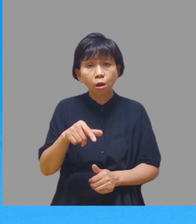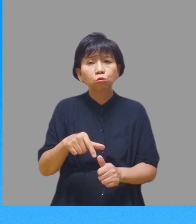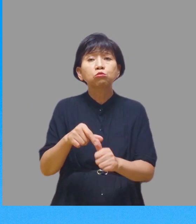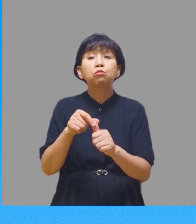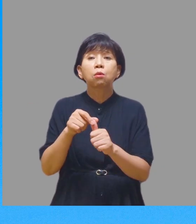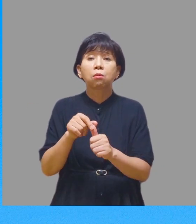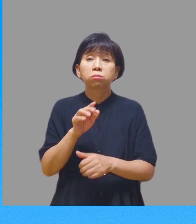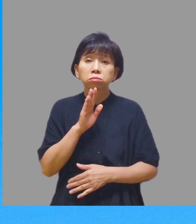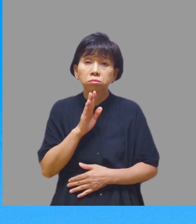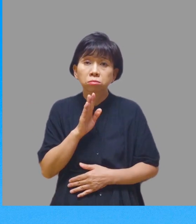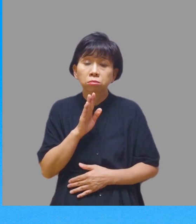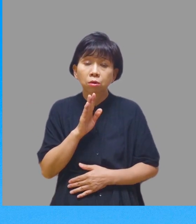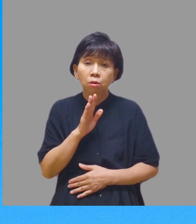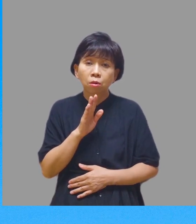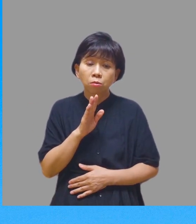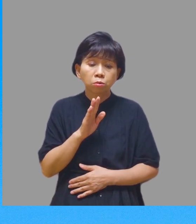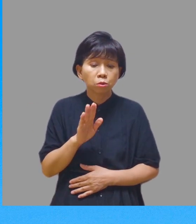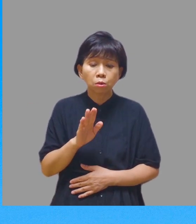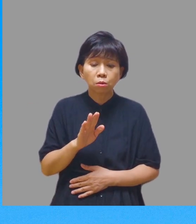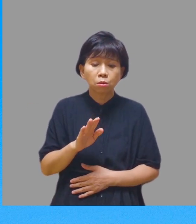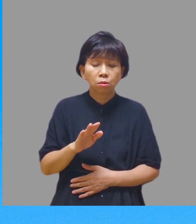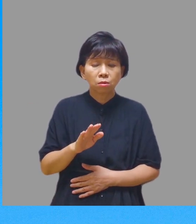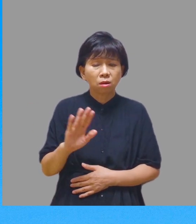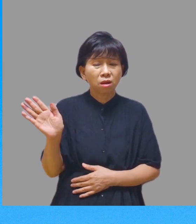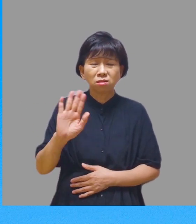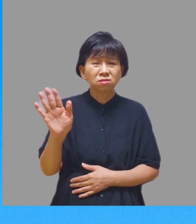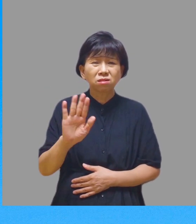받는데 아니라는 거죠.